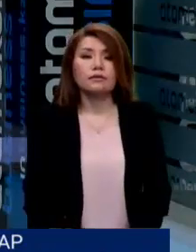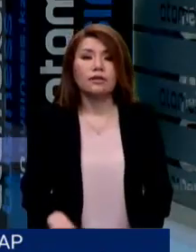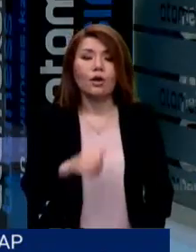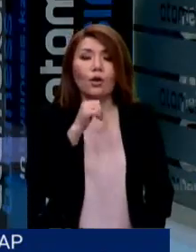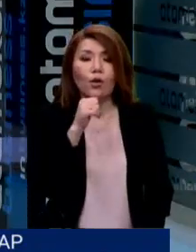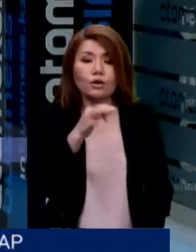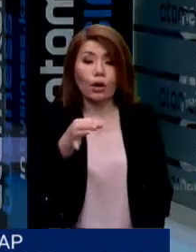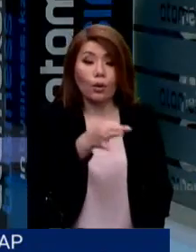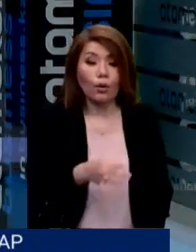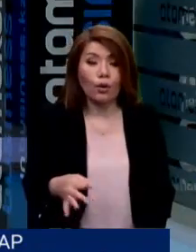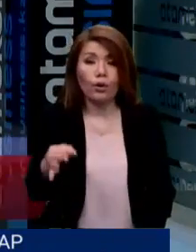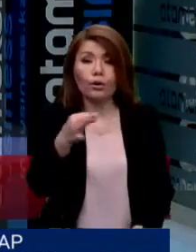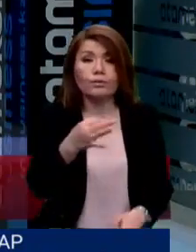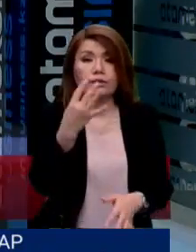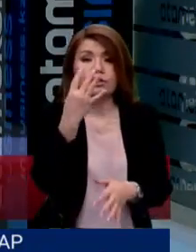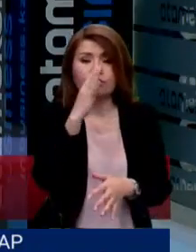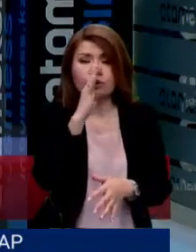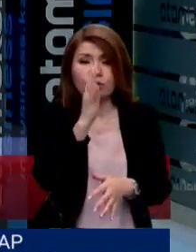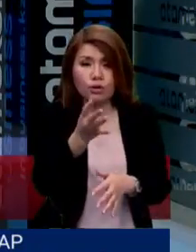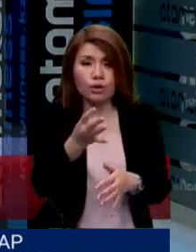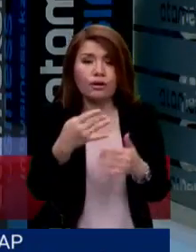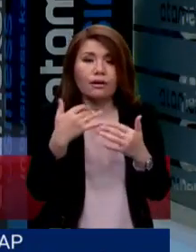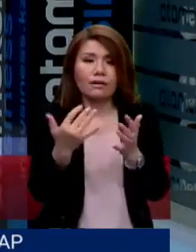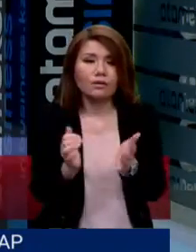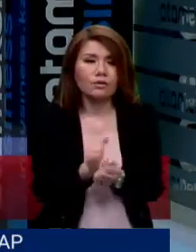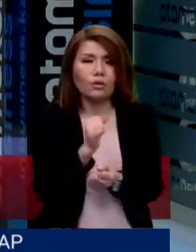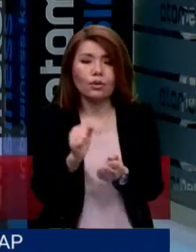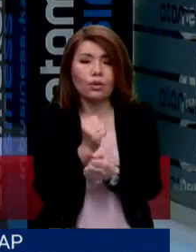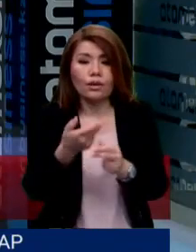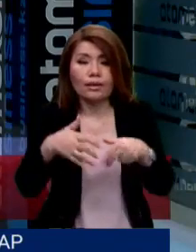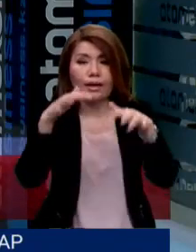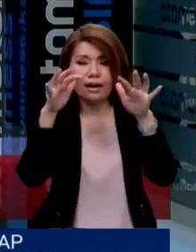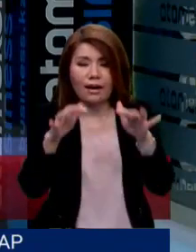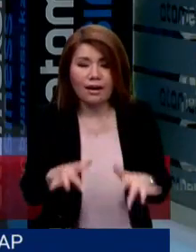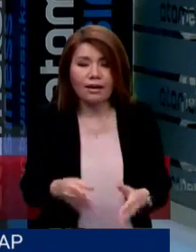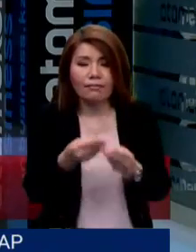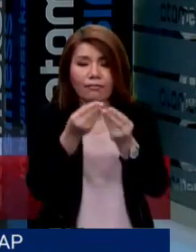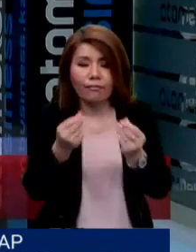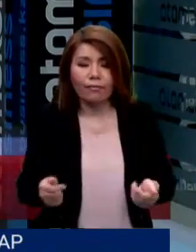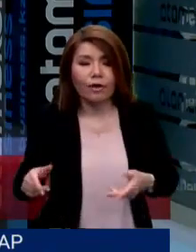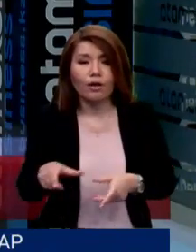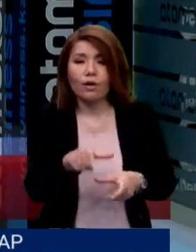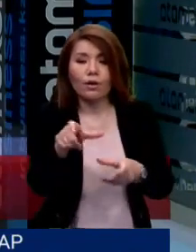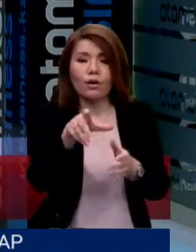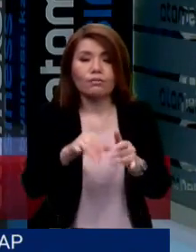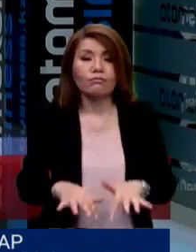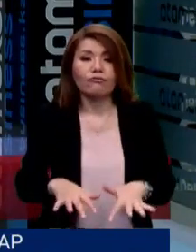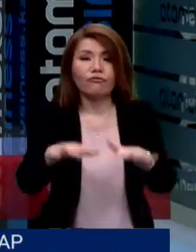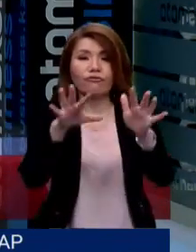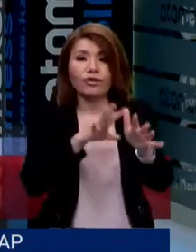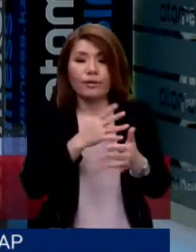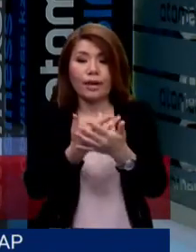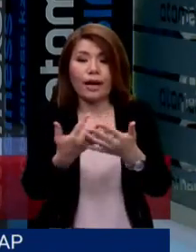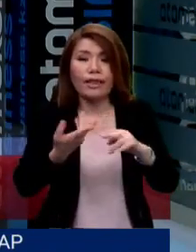Қостанай облысында биыл 4-ші жыл қатарынан құрғақшылық болуы мүмкін. Қардың суы жерге сіңіп, өзен көлдер тасымады, ал айдындардың